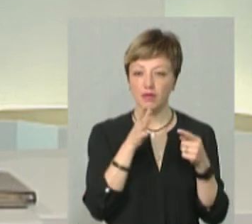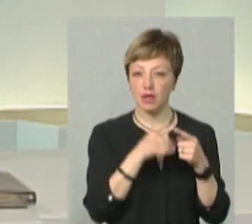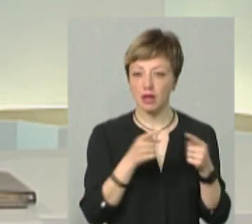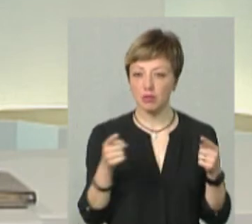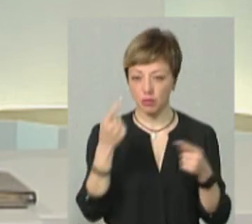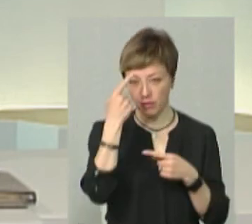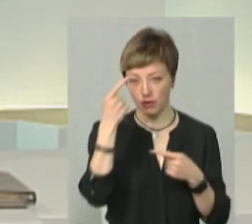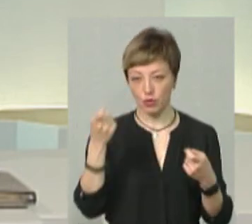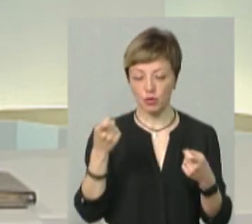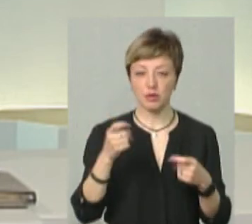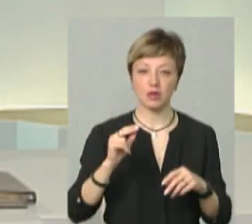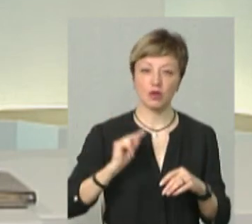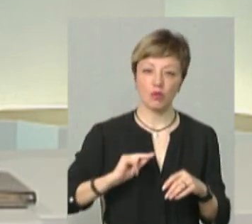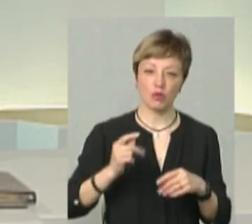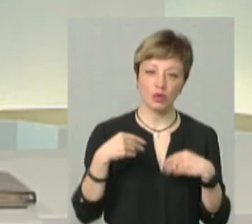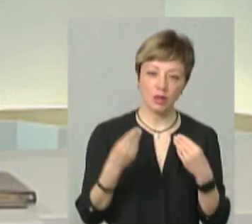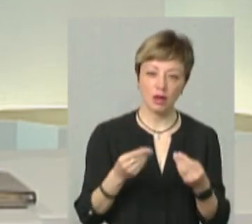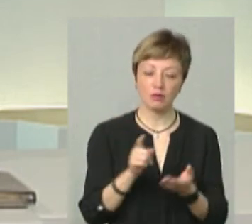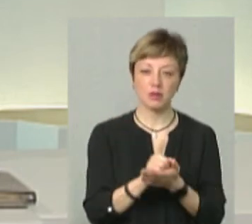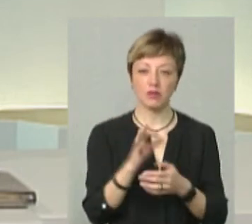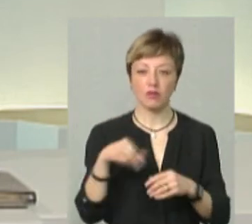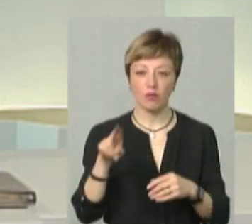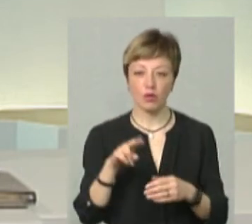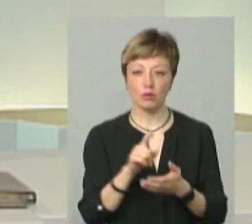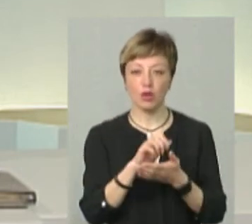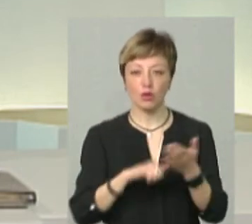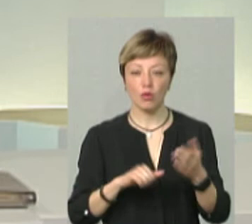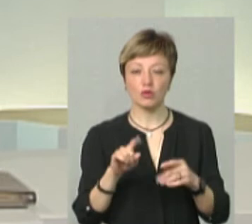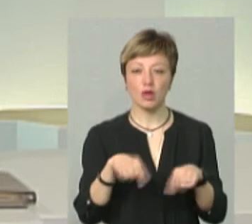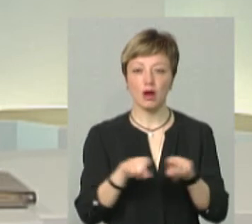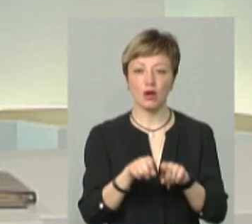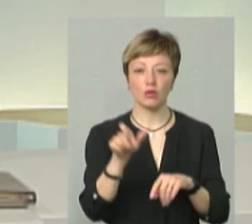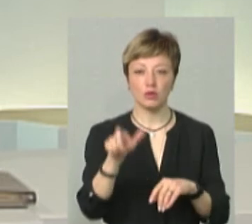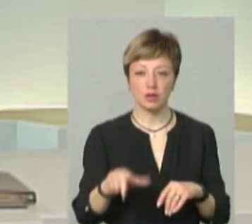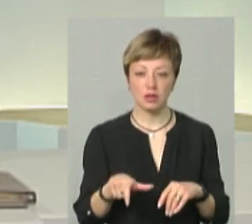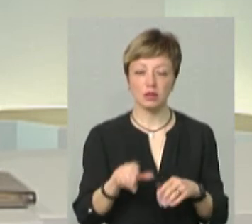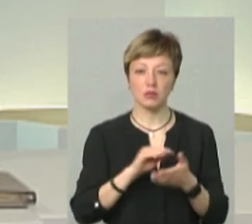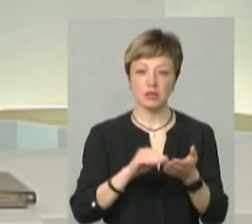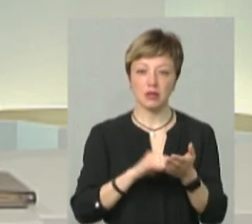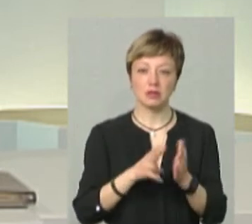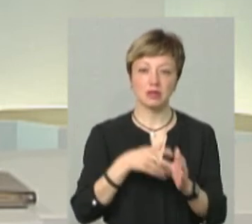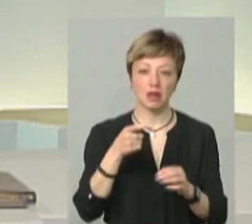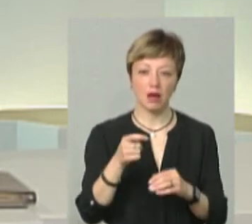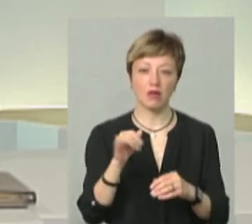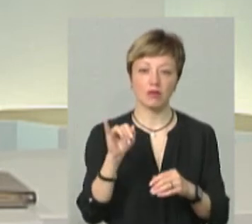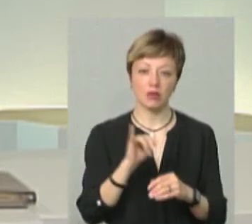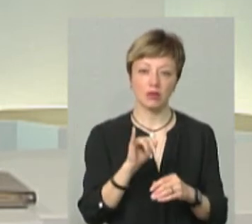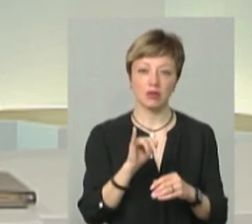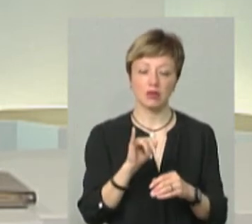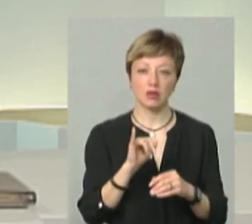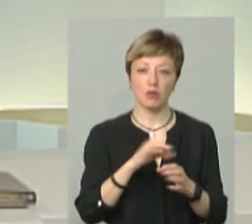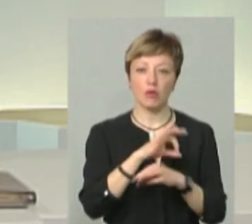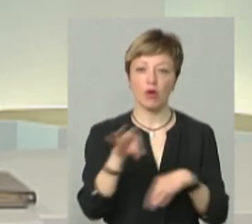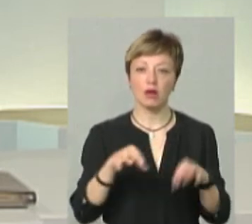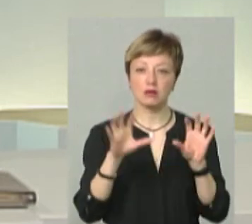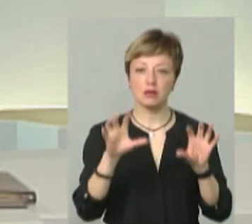того, щоб повідомити і роботодавця, і пенсійний фонд, і податкову про те, що така людина написала таку заяву, і відповідно того